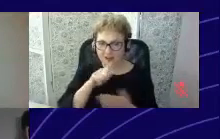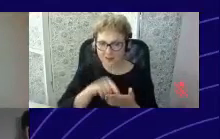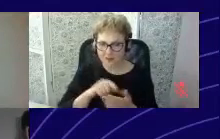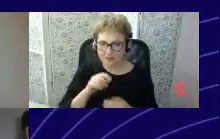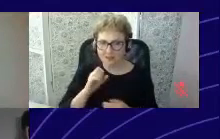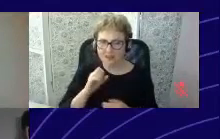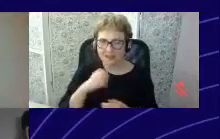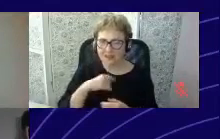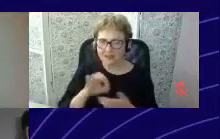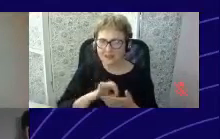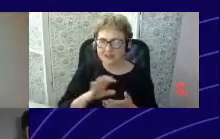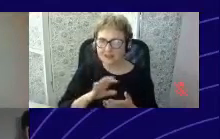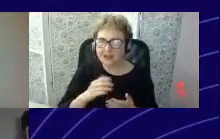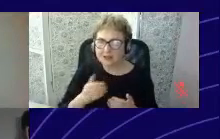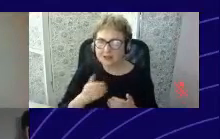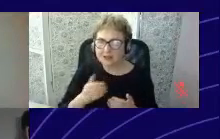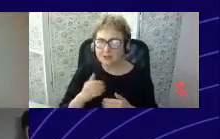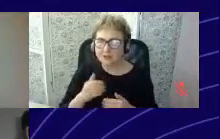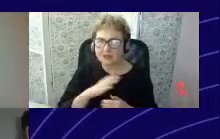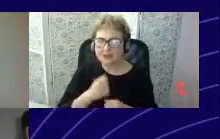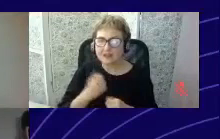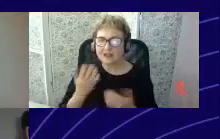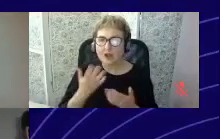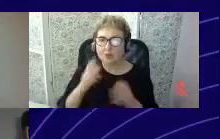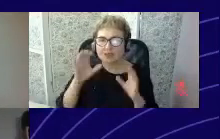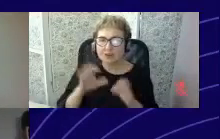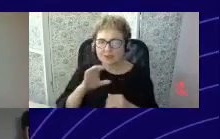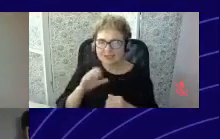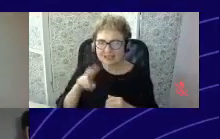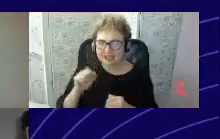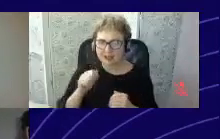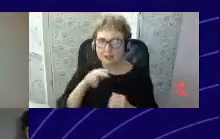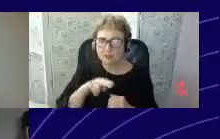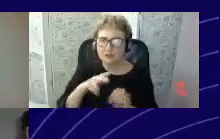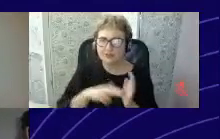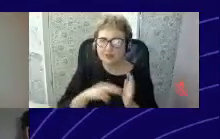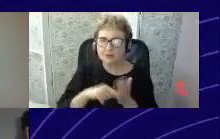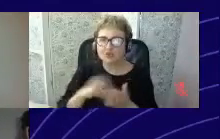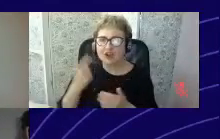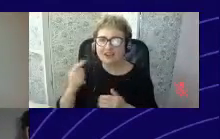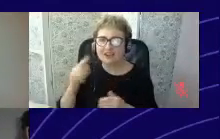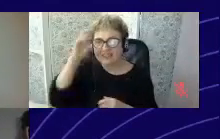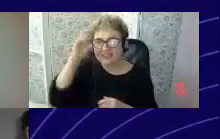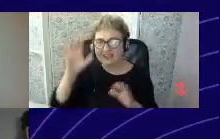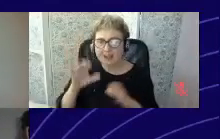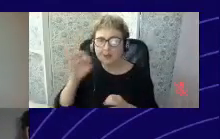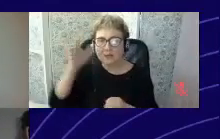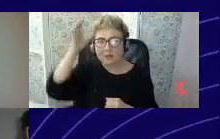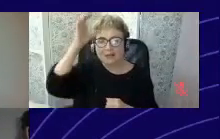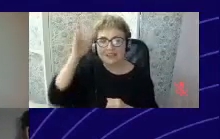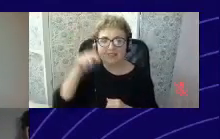вопрос, Елена не стала делать сразу отступление, да, на какой закон была ссылка, пункт 8.1. Это наш федеральный закон